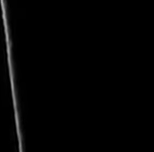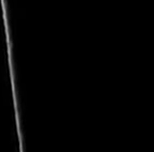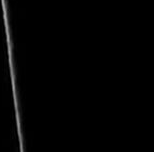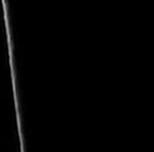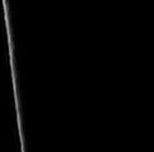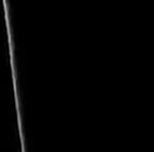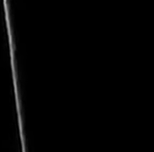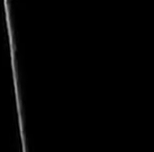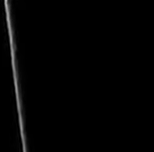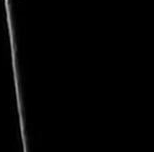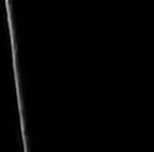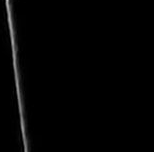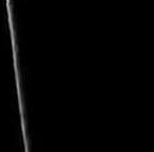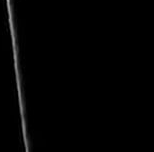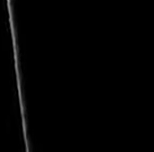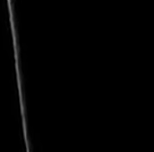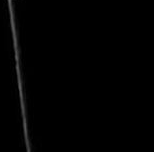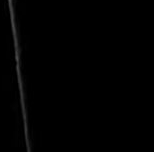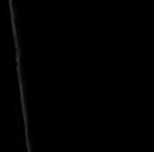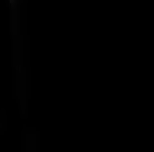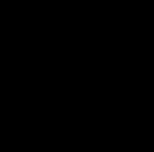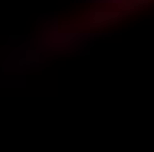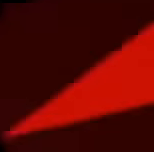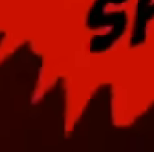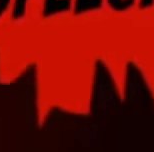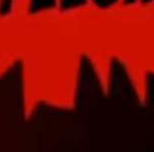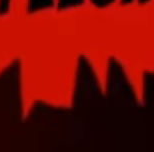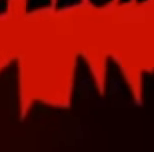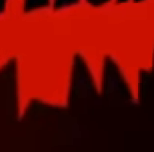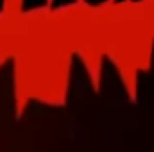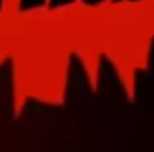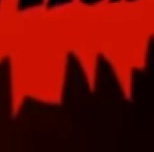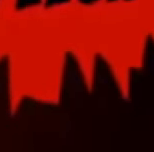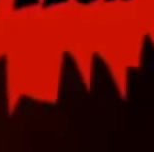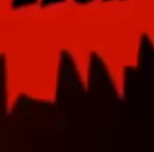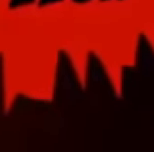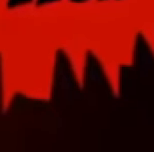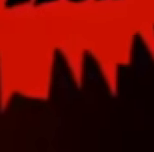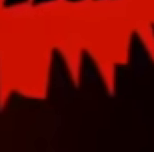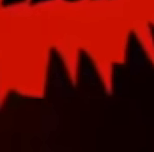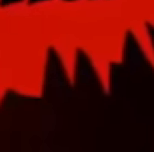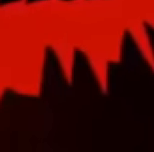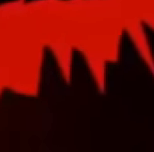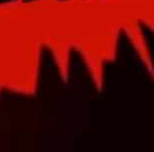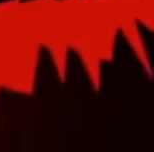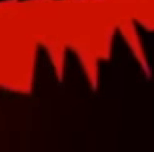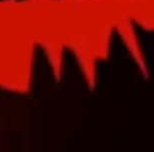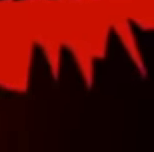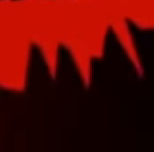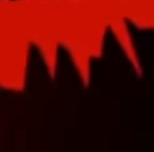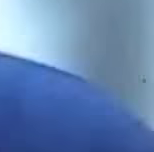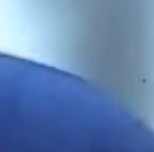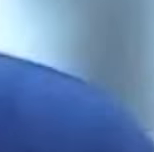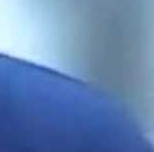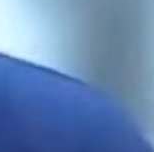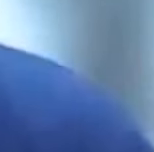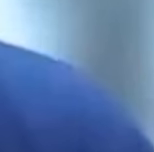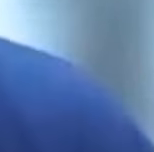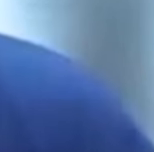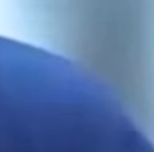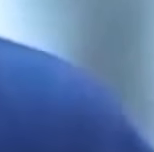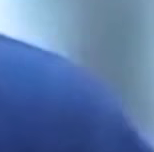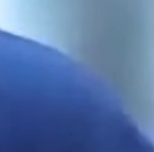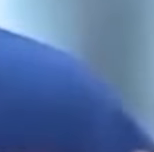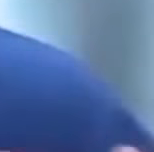ng impormasyon at ang katotohanan gamit ang propaganda. Mahalaga para sa isang diktador ang kontrolin ang media dahil kung